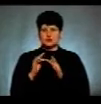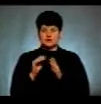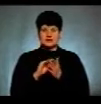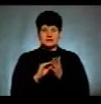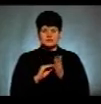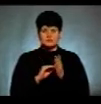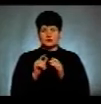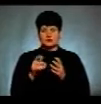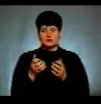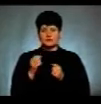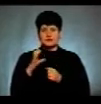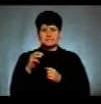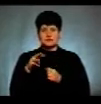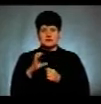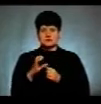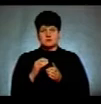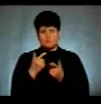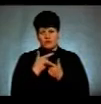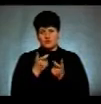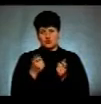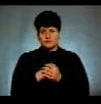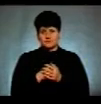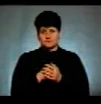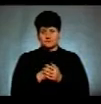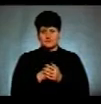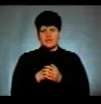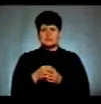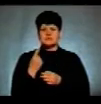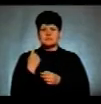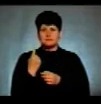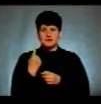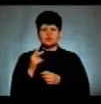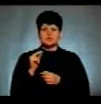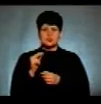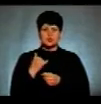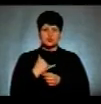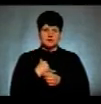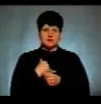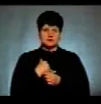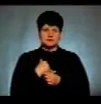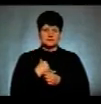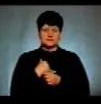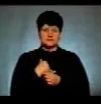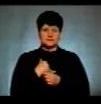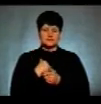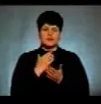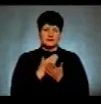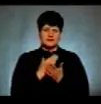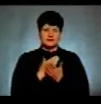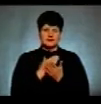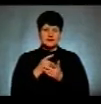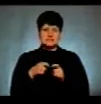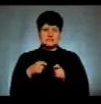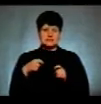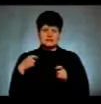пацієнти отримають смс-повідомлення. З 1-го числа в нас є деякі